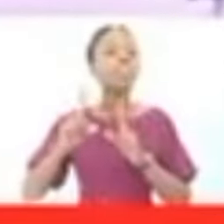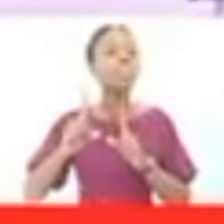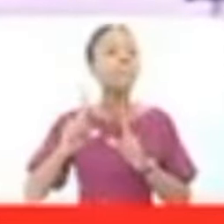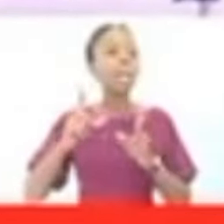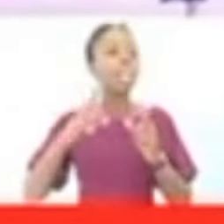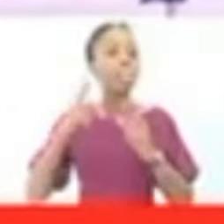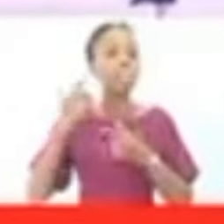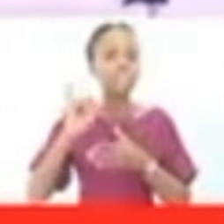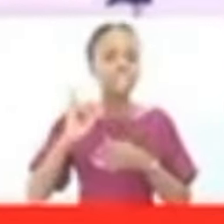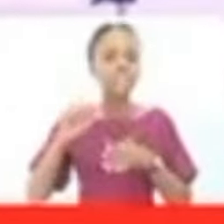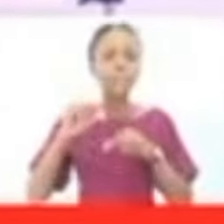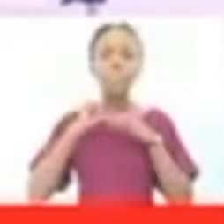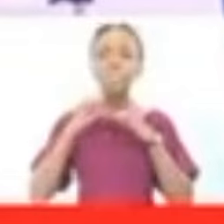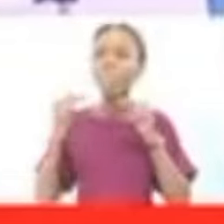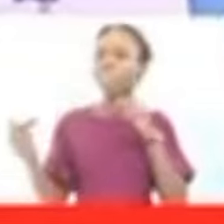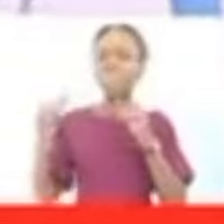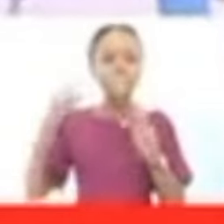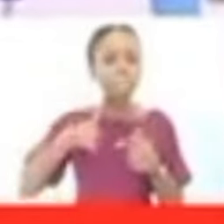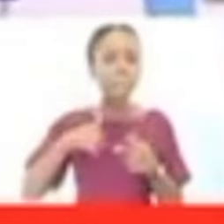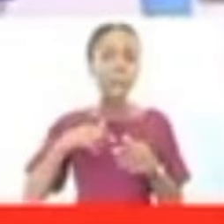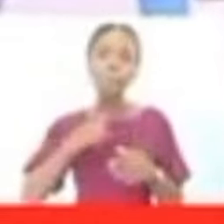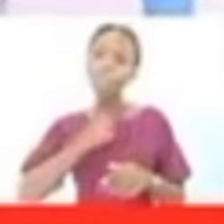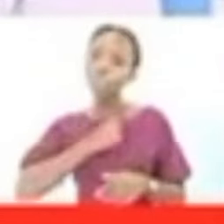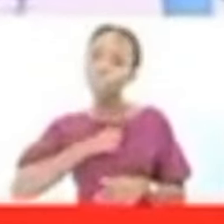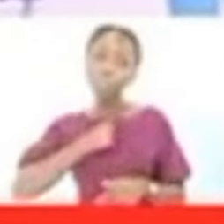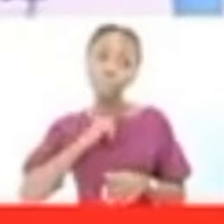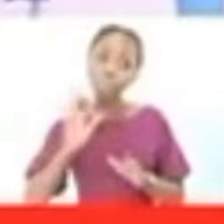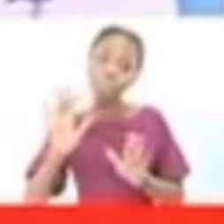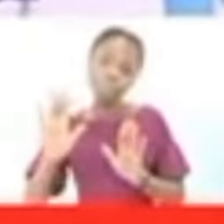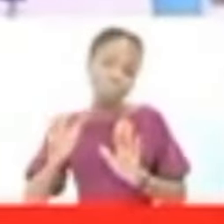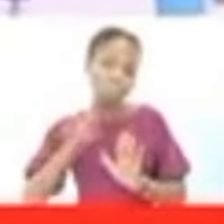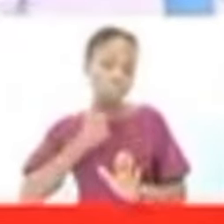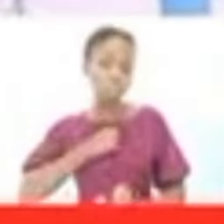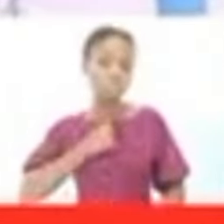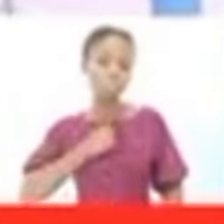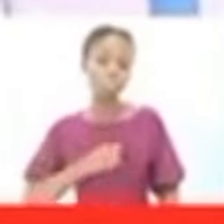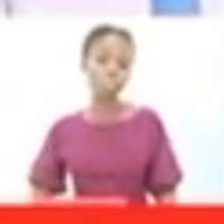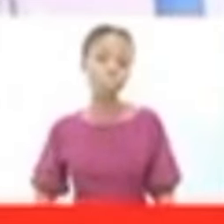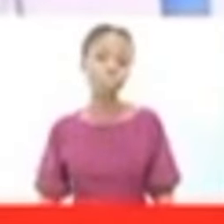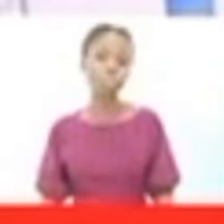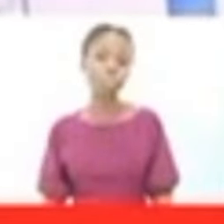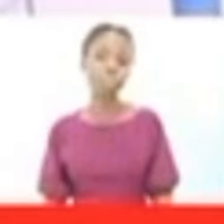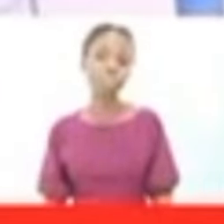Nilimuongelesha mpaka akaniambia pastor, unajua unanitetesha. Akaniambia I'm sorry.